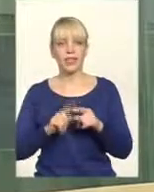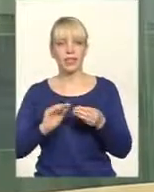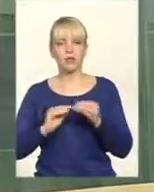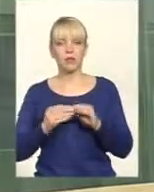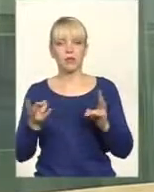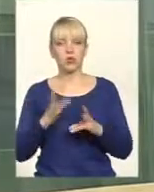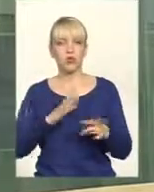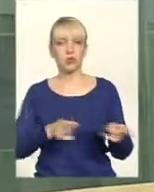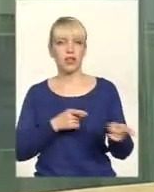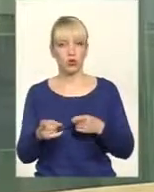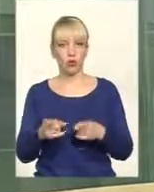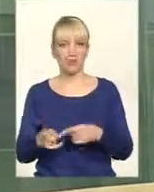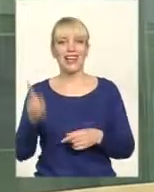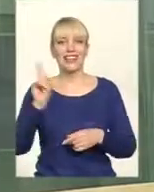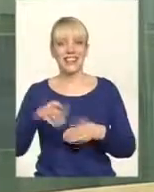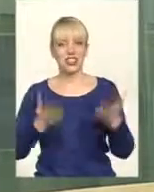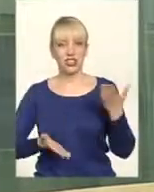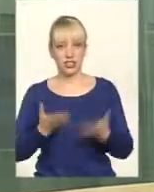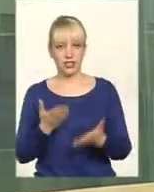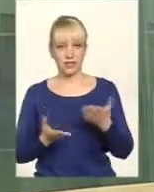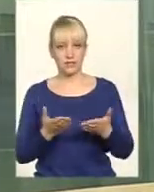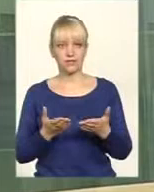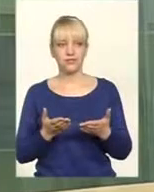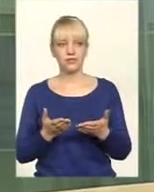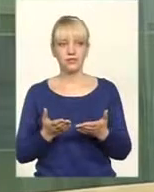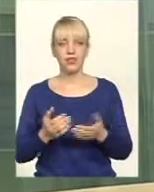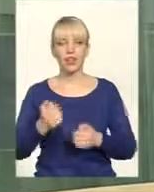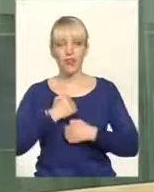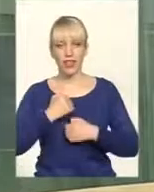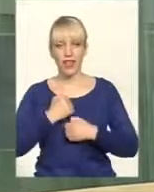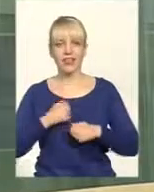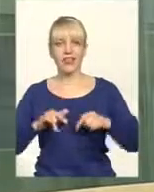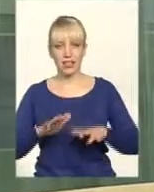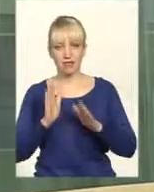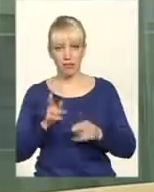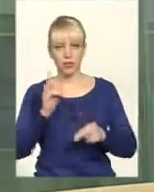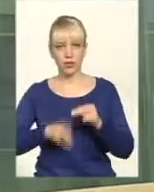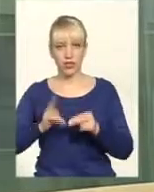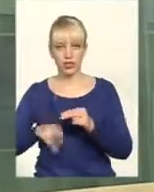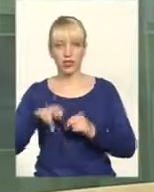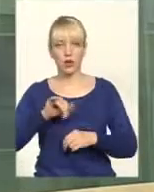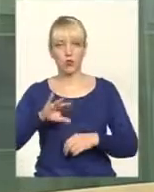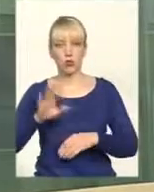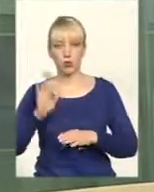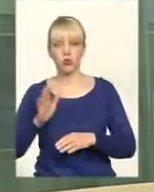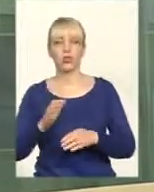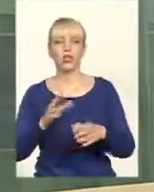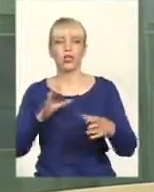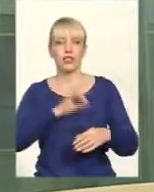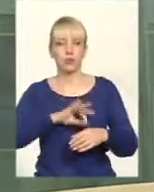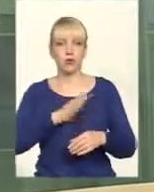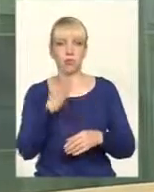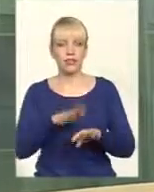проблемам нужно быть готовым. То есть даже если военные действия будут прекращаться, Путин будет использовать пятую колонну